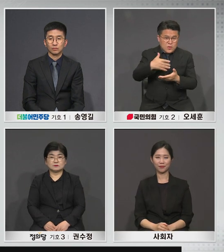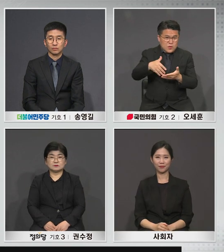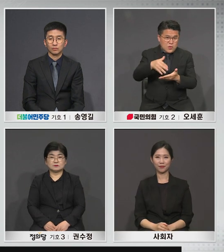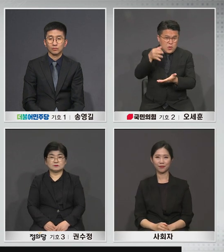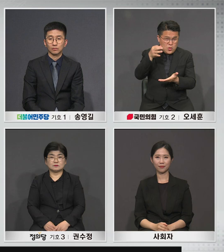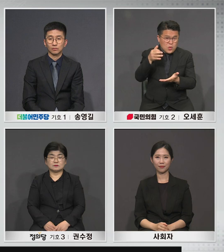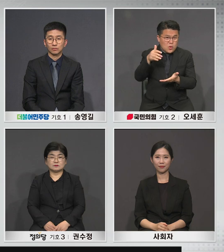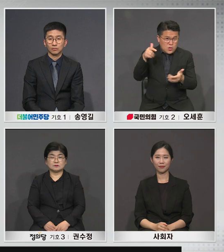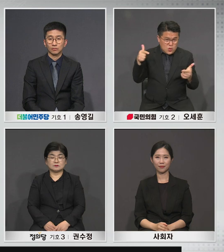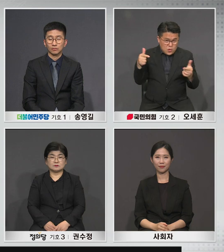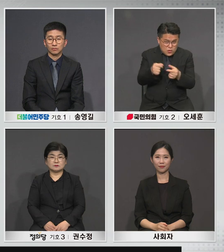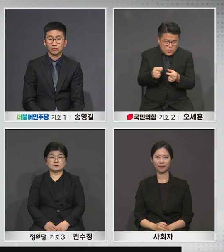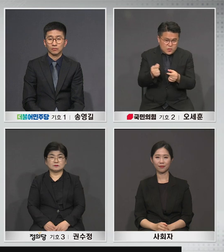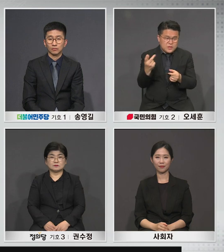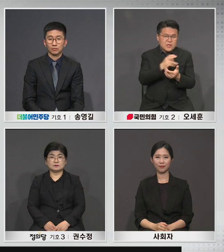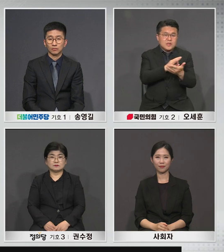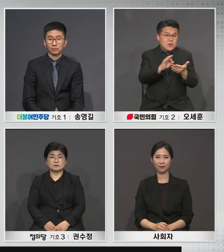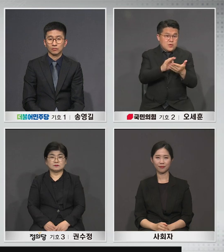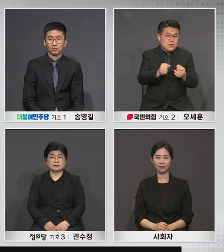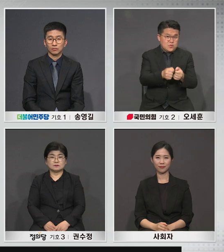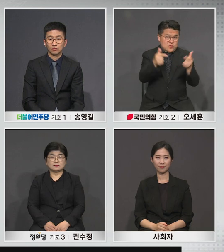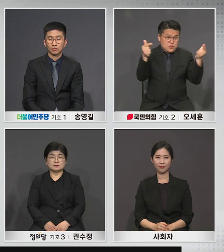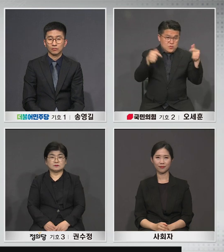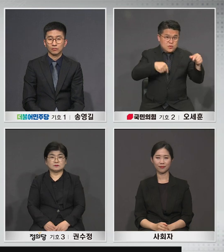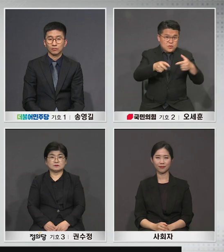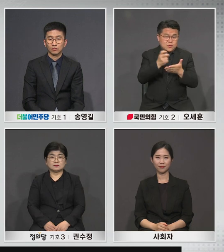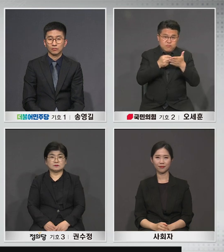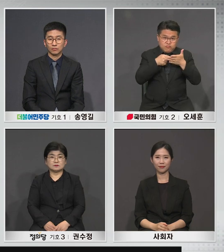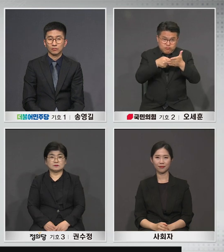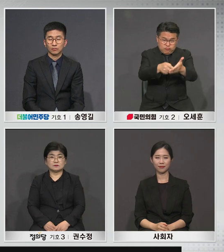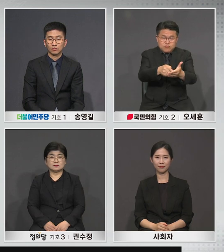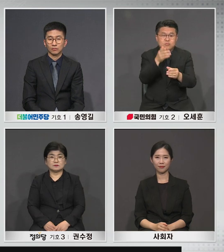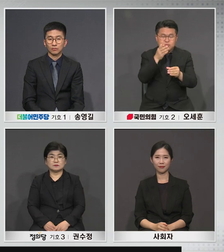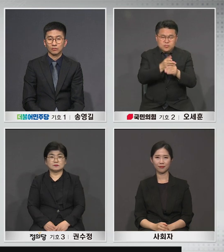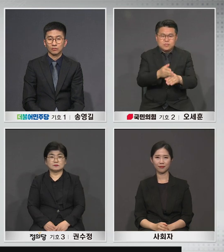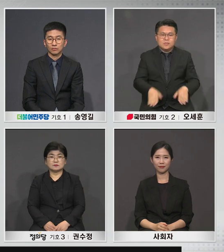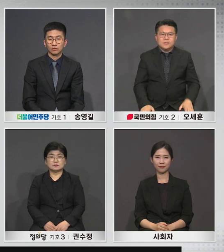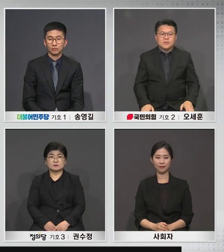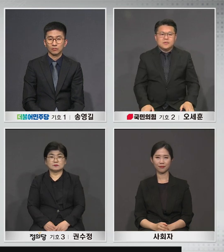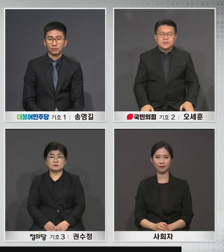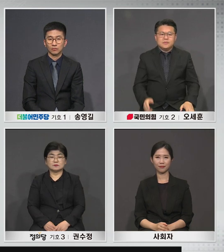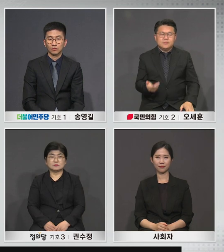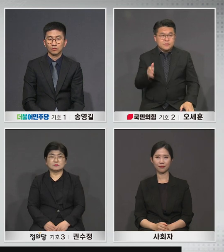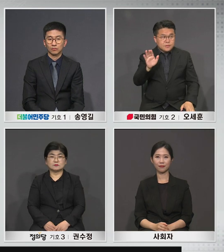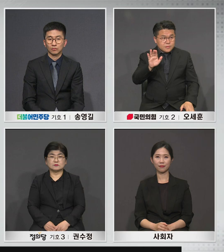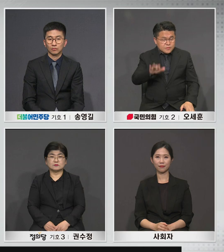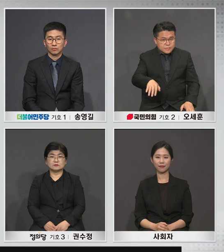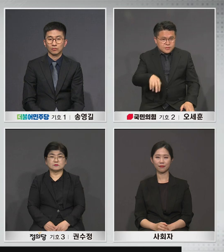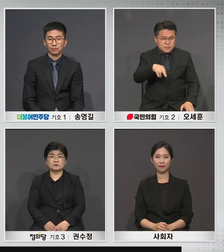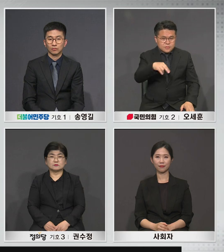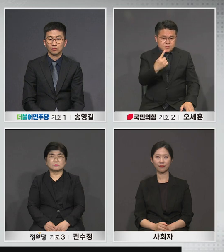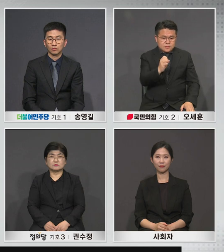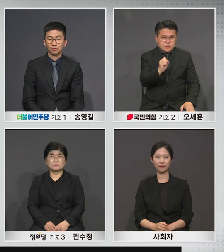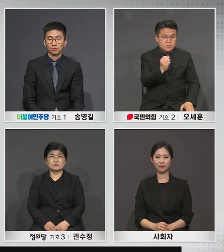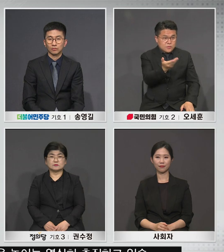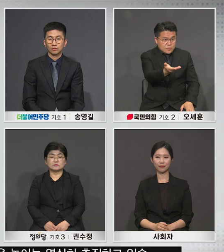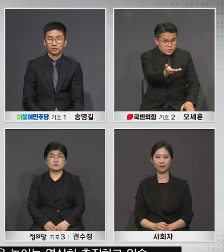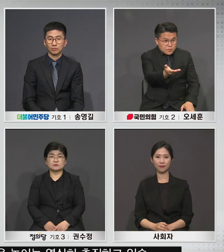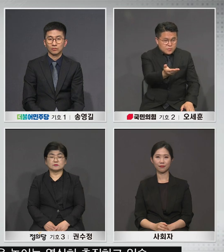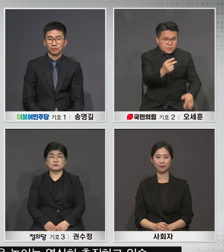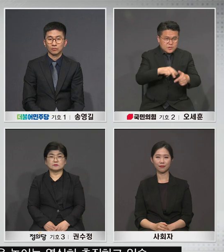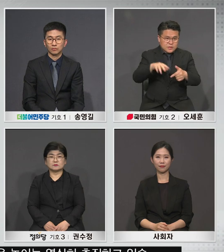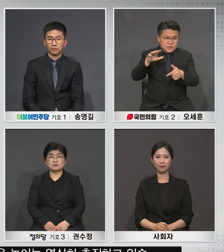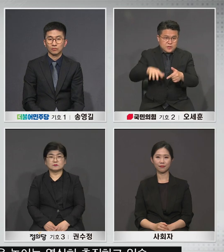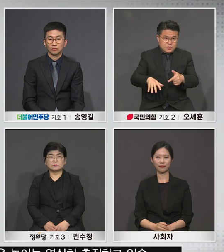재활용률은 높이는 정책을 열심히 추진하고 있습니다. 그런데 송용길 후보께서는 지금 인천